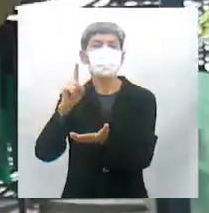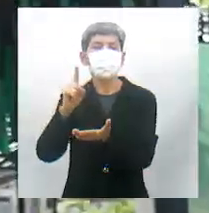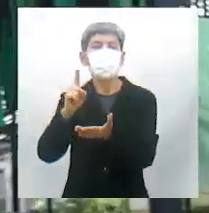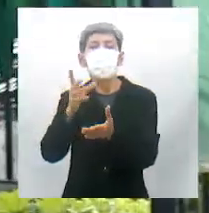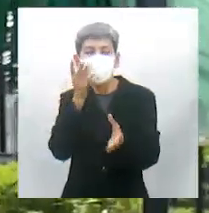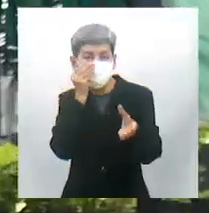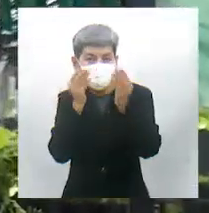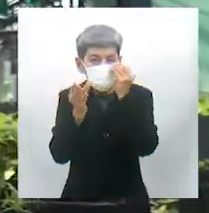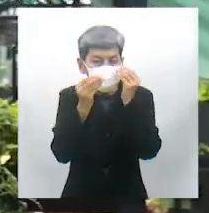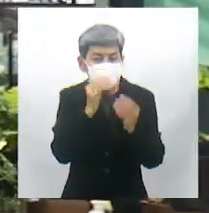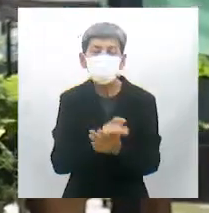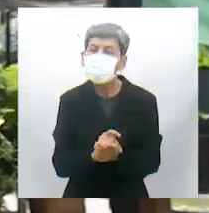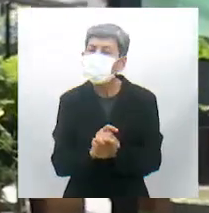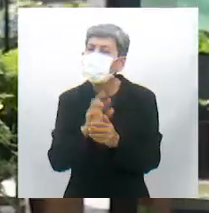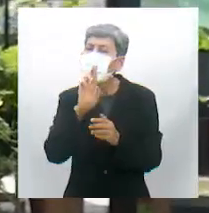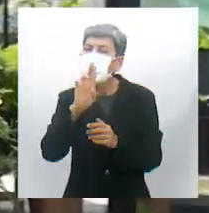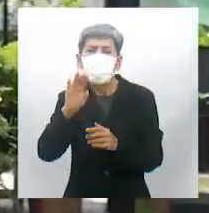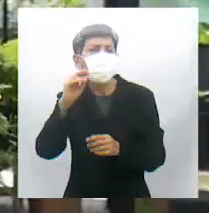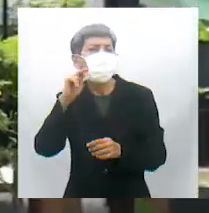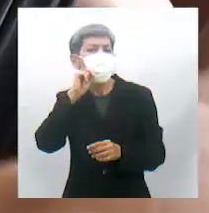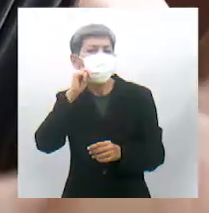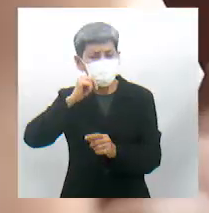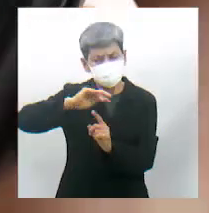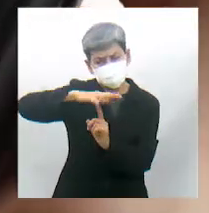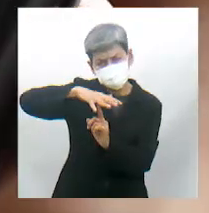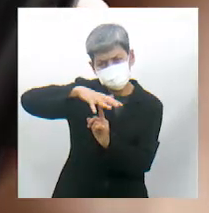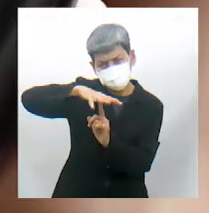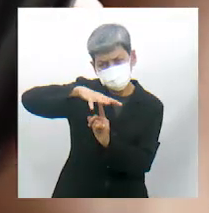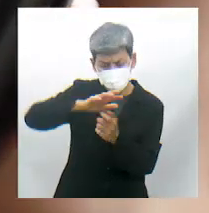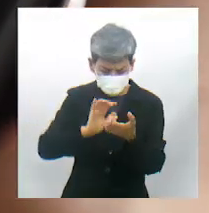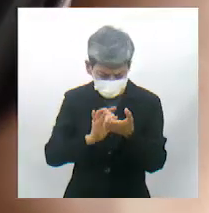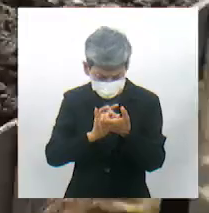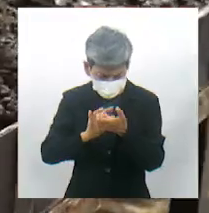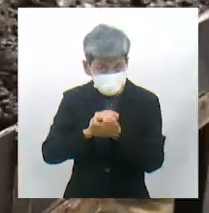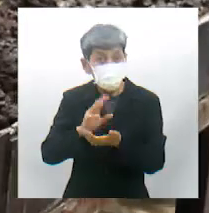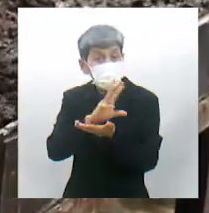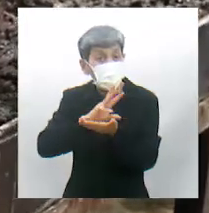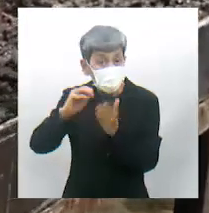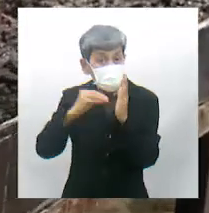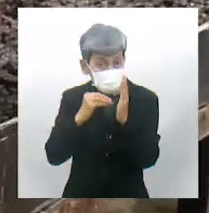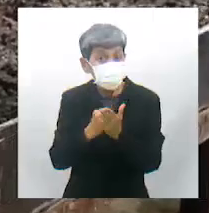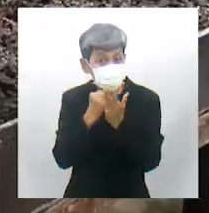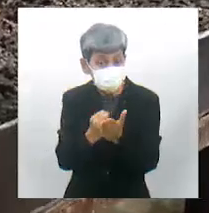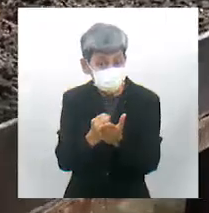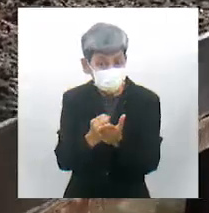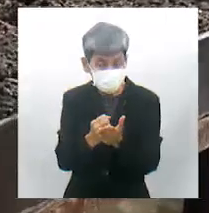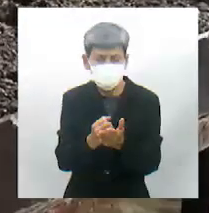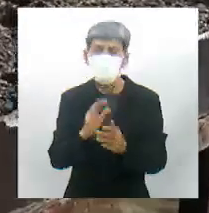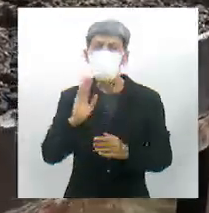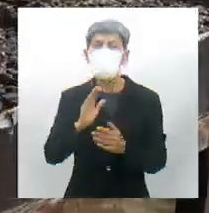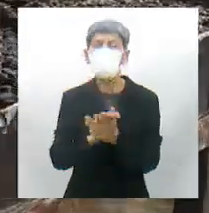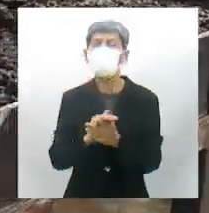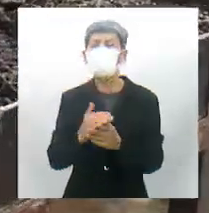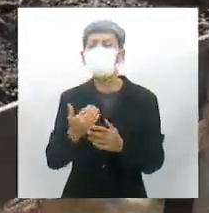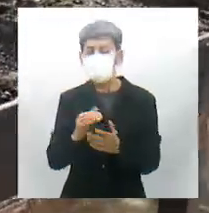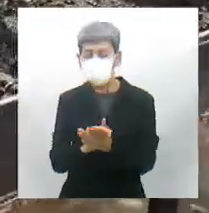รู้ ศูนย์การเรียนรู ้ แล้วอย่างเรื่องระบบน้ำที่เป็นน้ำออโต้อะไรอย่างเงี้ยครับตั้งเวลารดน้ำได้คือมากรุงเทพก็เข้ามาช่วยดูแลช่วยทำ อันนี้ของดีป้